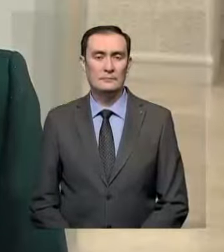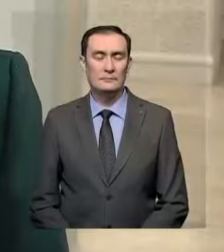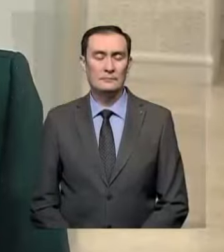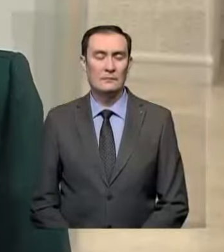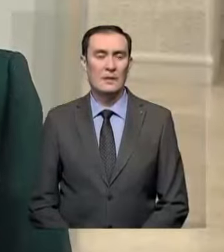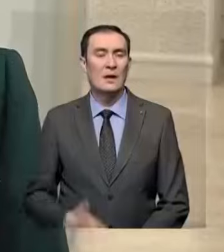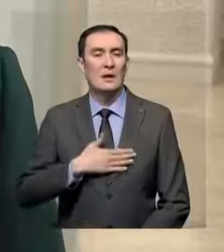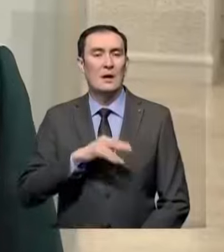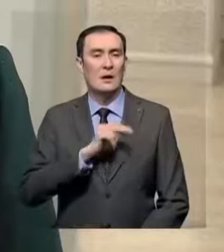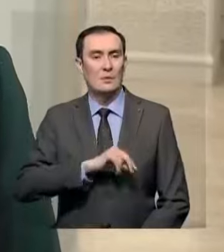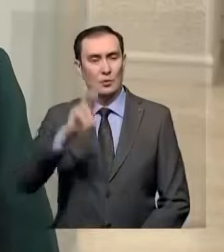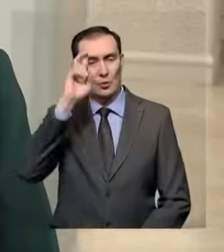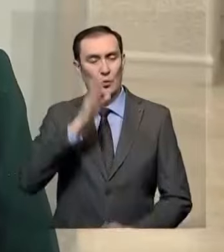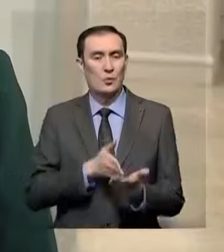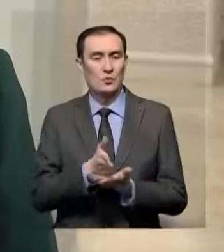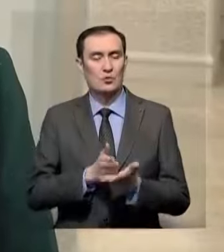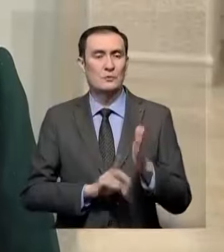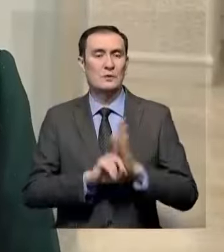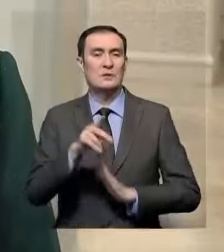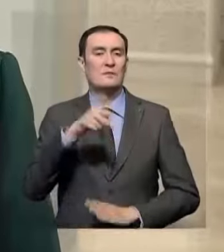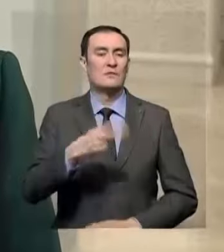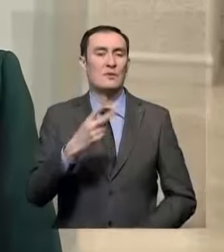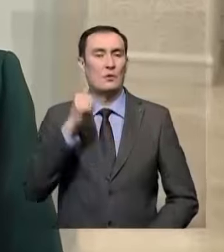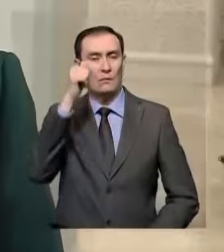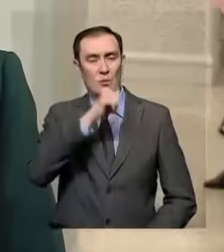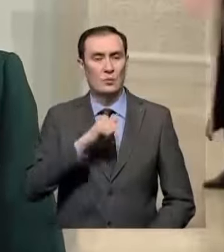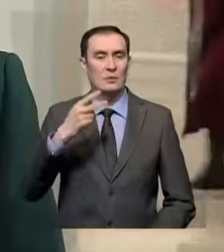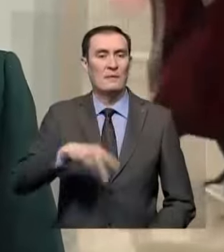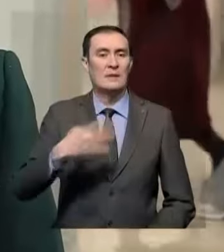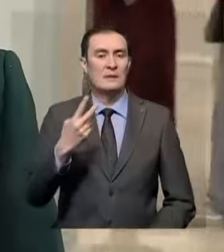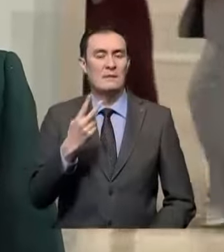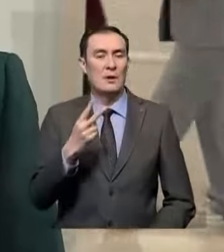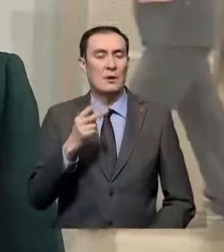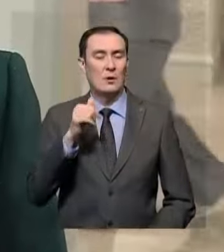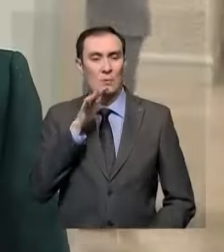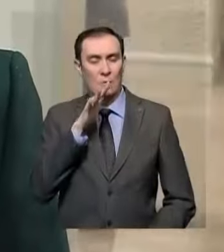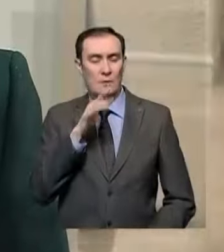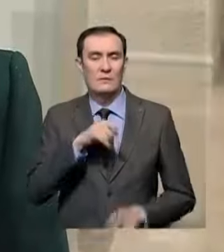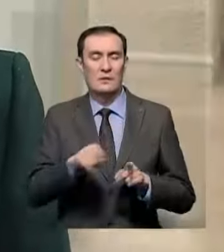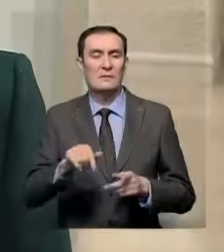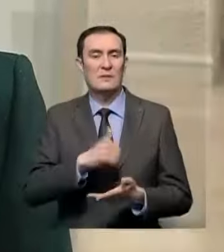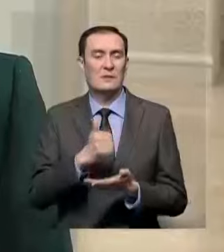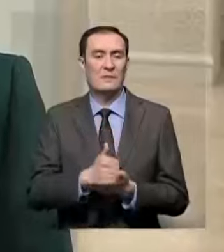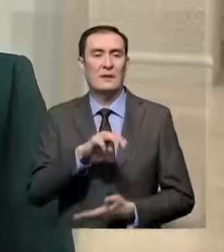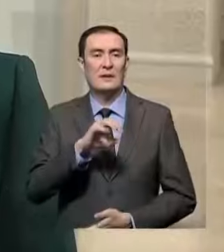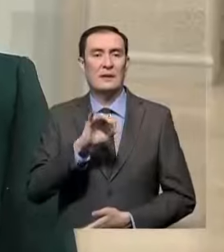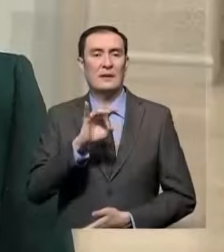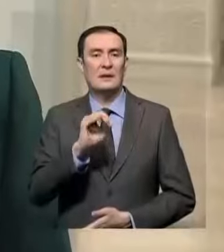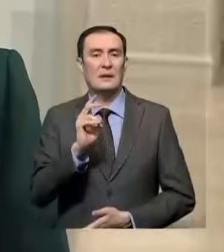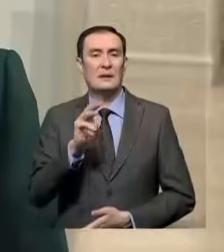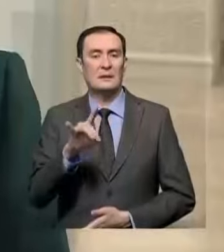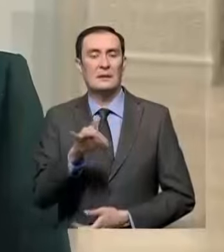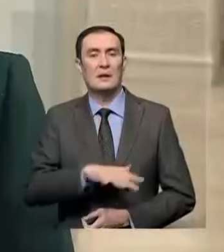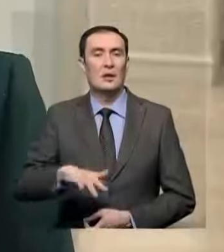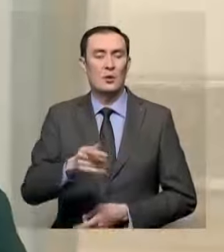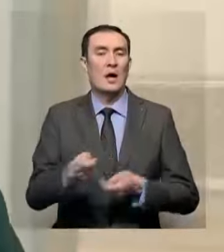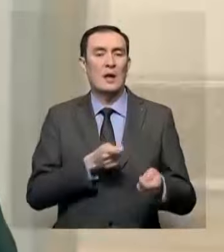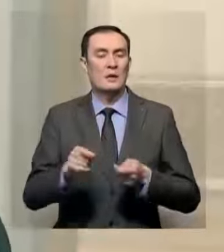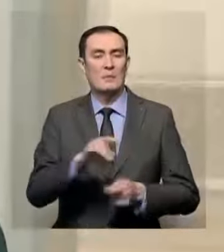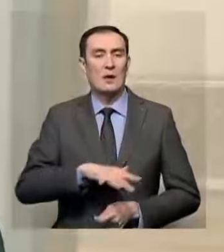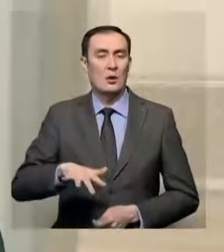Я работаю на государственной службе с 2002 года, уже 22 года. Сейчас я возглавляю Теректинский район, являюсь акимом